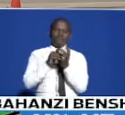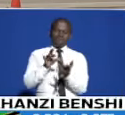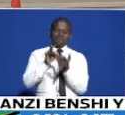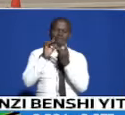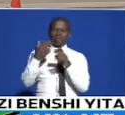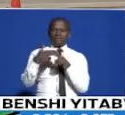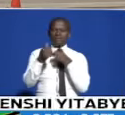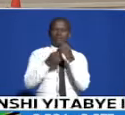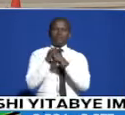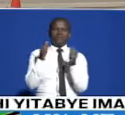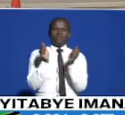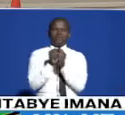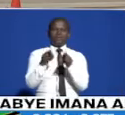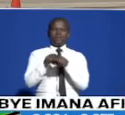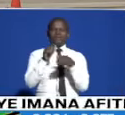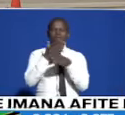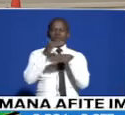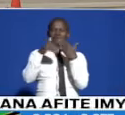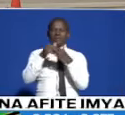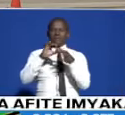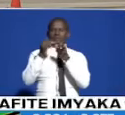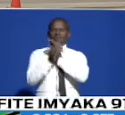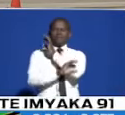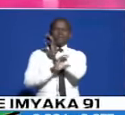hafi 10 nka minisitiri w'ububanyi n'amahanga w'u